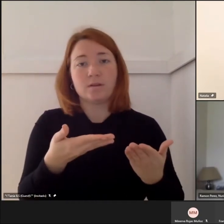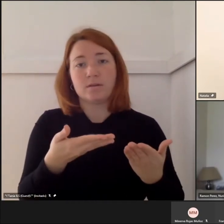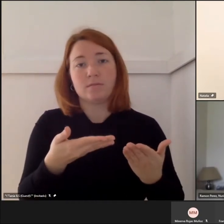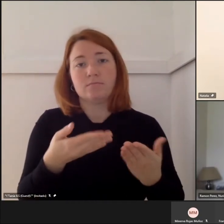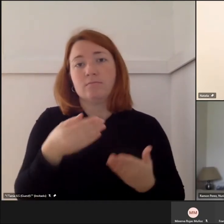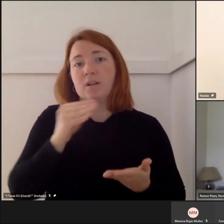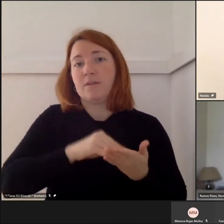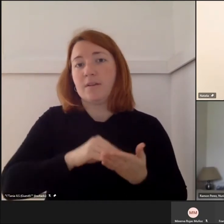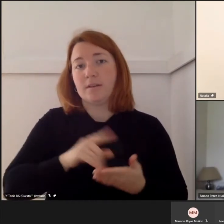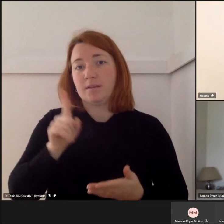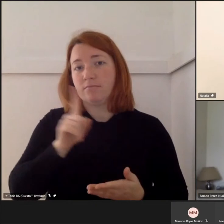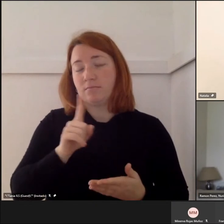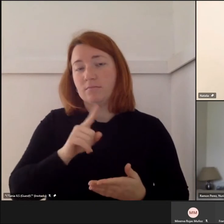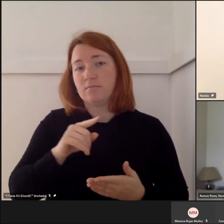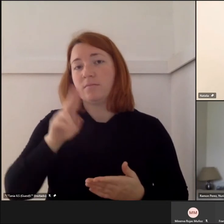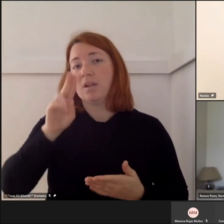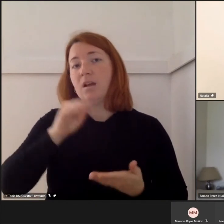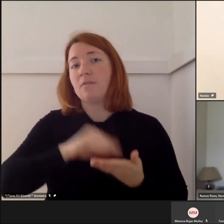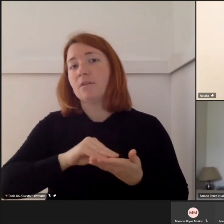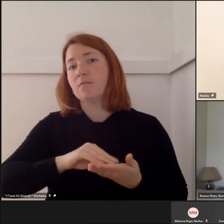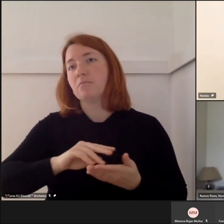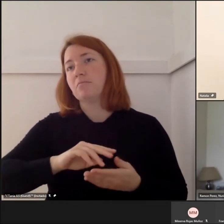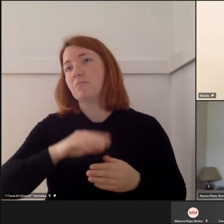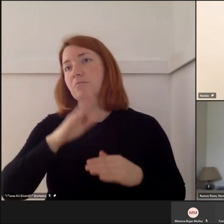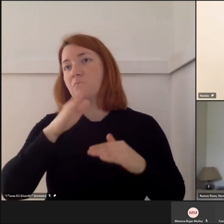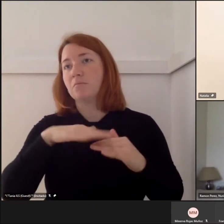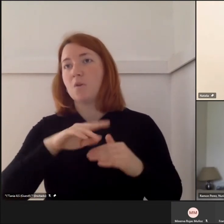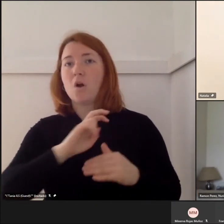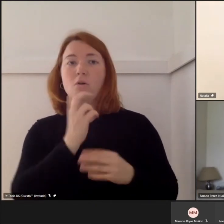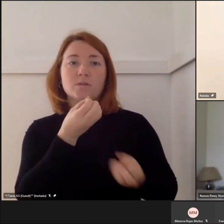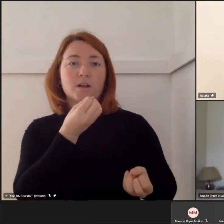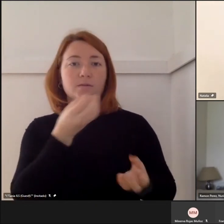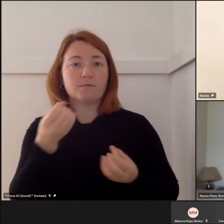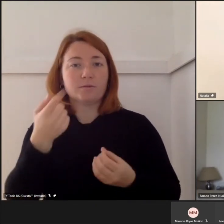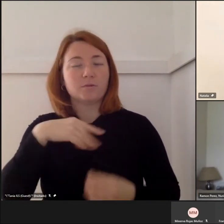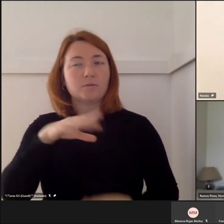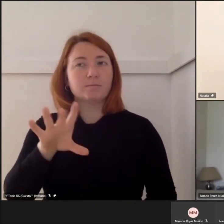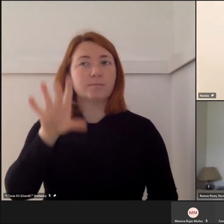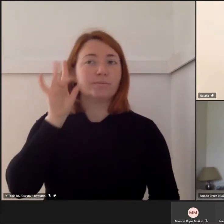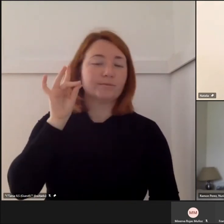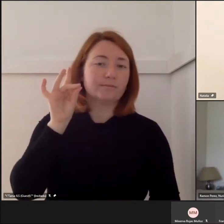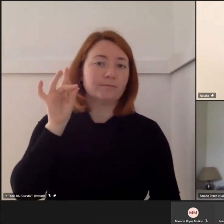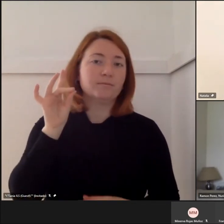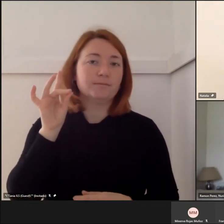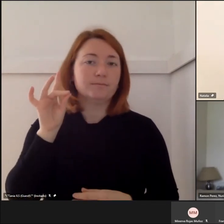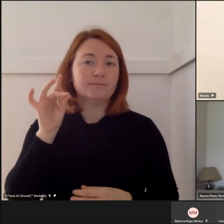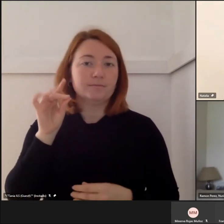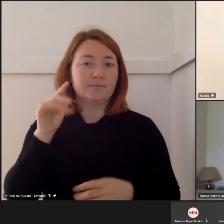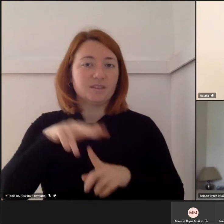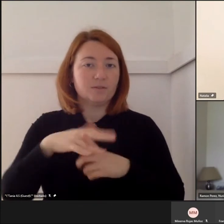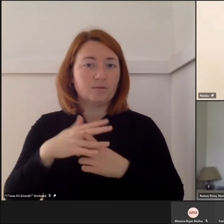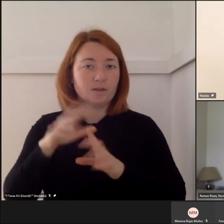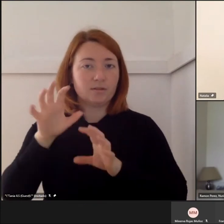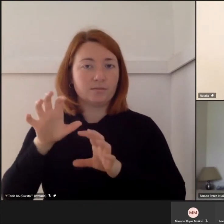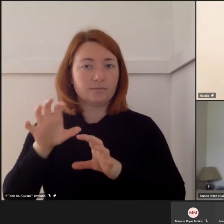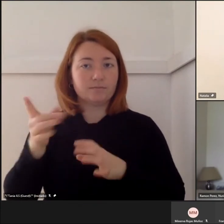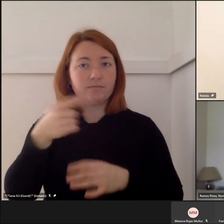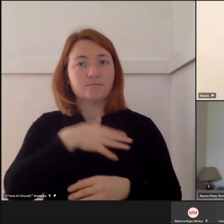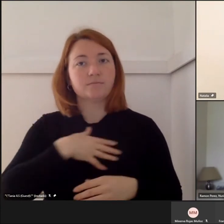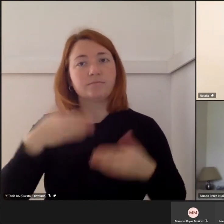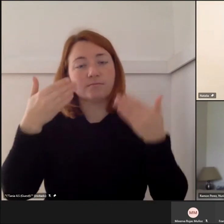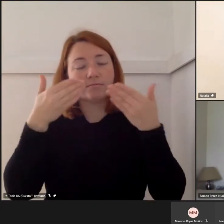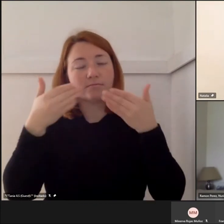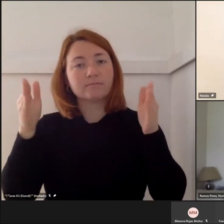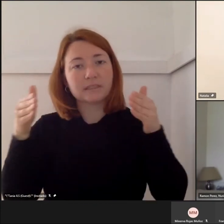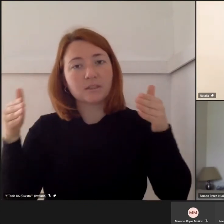que és a través d'altres dades i altres elements que podem detectar aquestes situacions de violència. Per tant, ampliar una mica la mirada, no centrar-nos